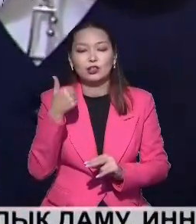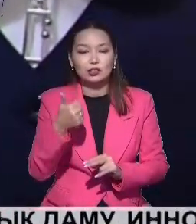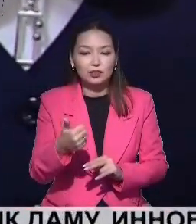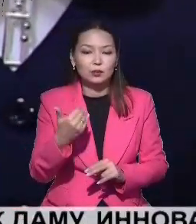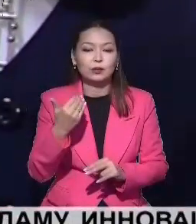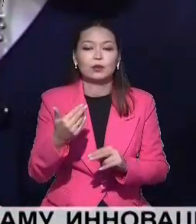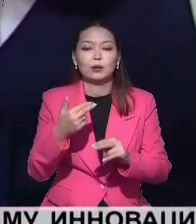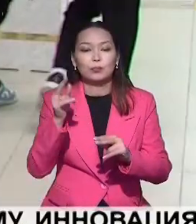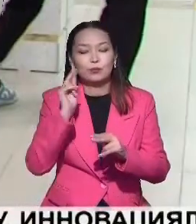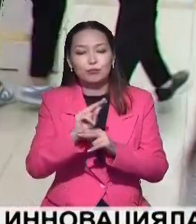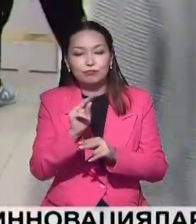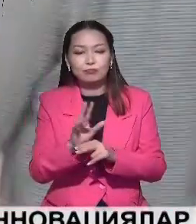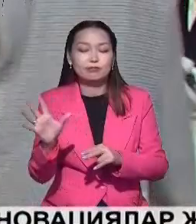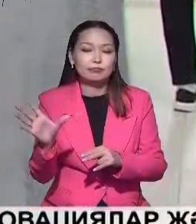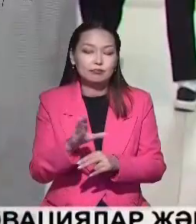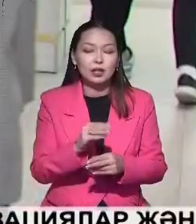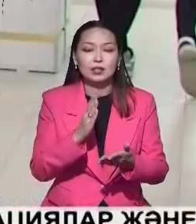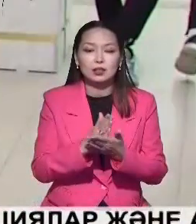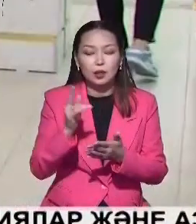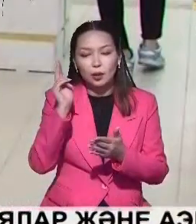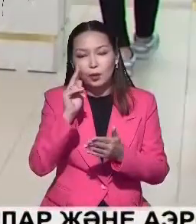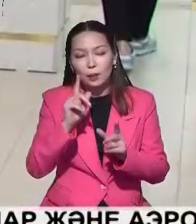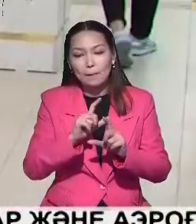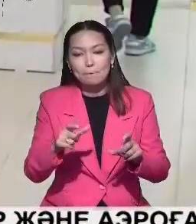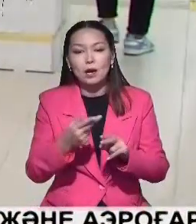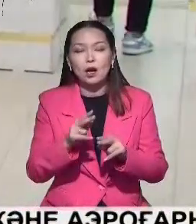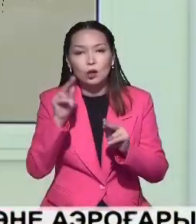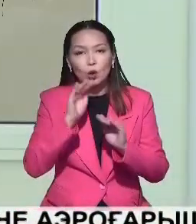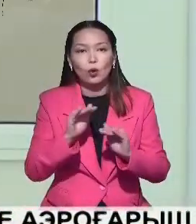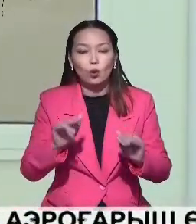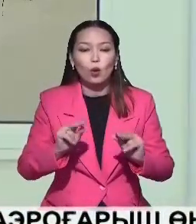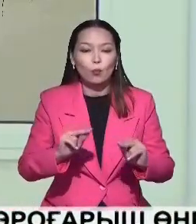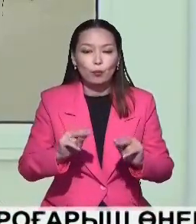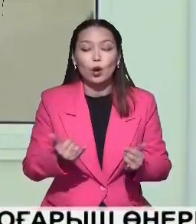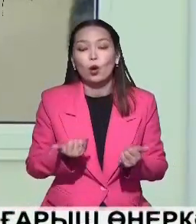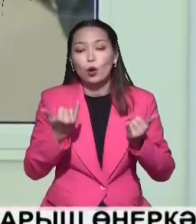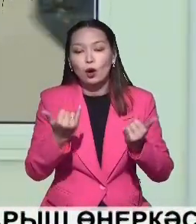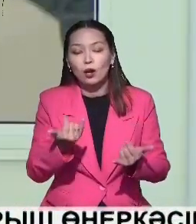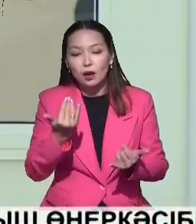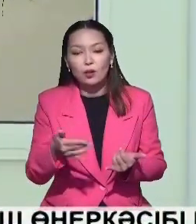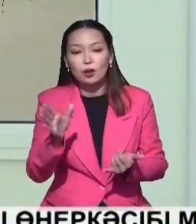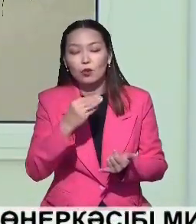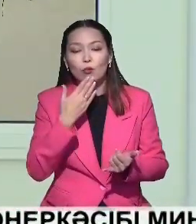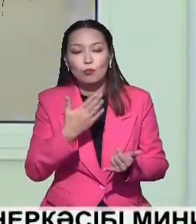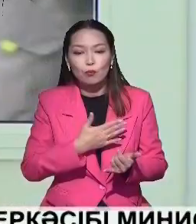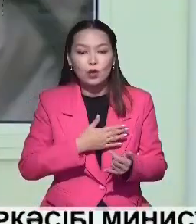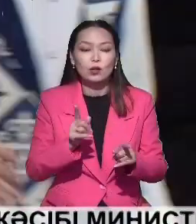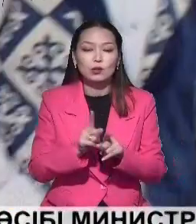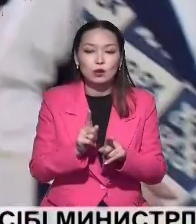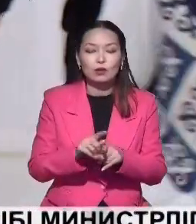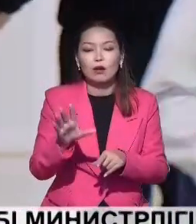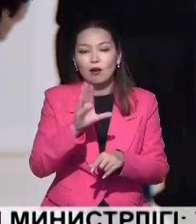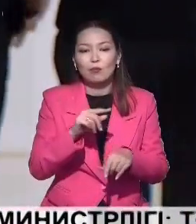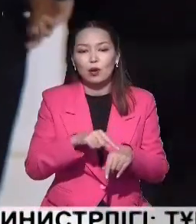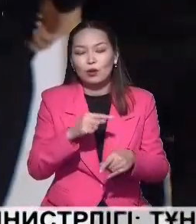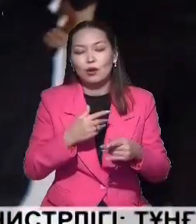жақсы оқытады. Мектеп табалдырығын енді аттаған оқушылардың мұғалімге деген құрметі, оны жақсы көруі кімнің болсын жүрегін елжіретеді.